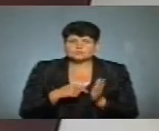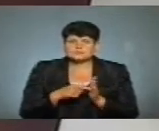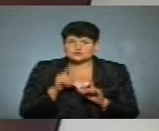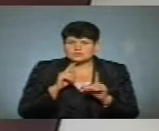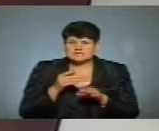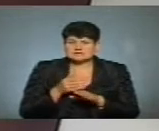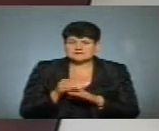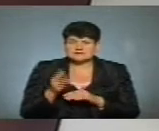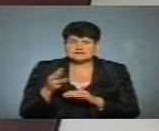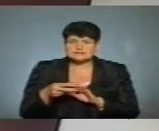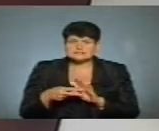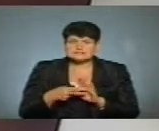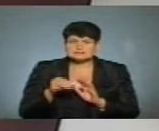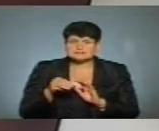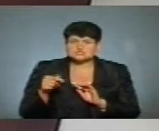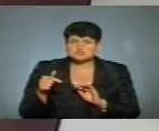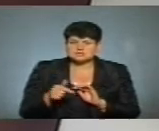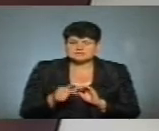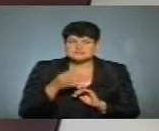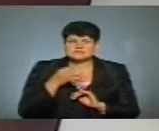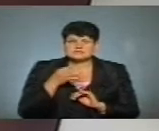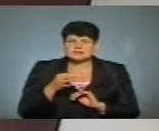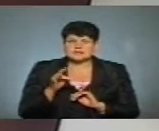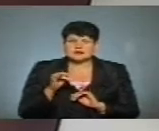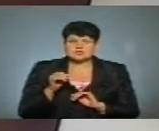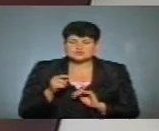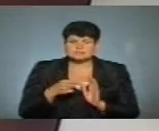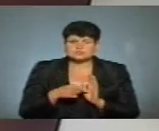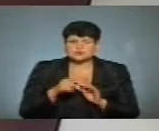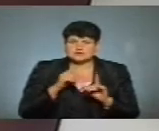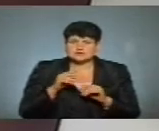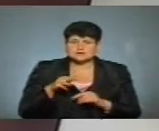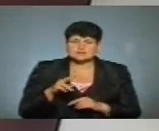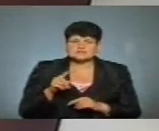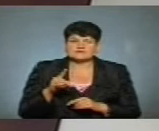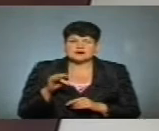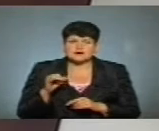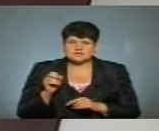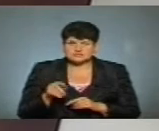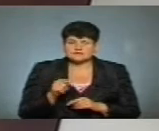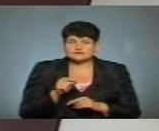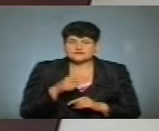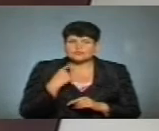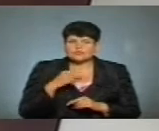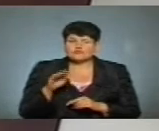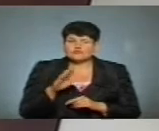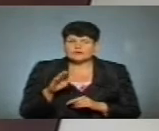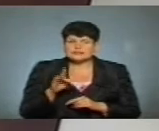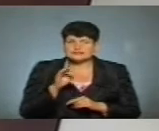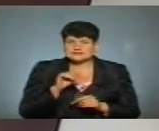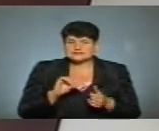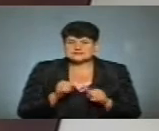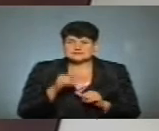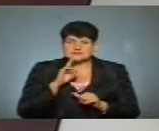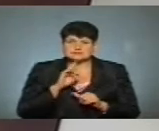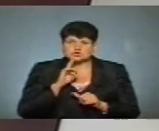виділили 37 тисяч гривень, повідомила речниця Тернопільської міської ради Мар'яна Зварич. За її словами, у вересні замість тимчасового